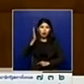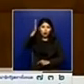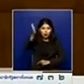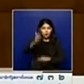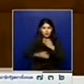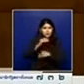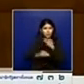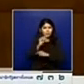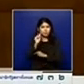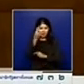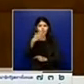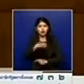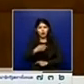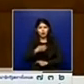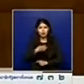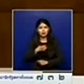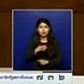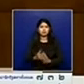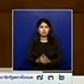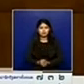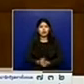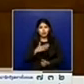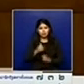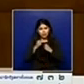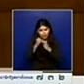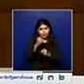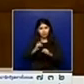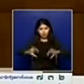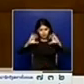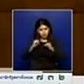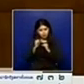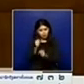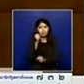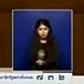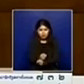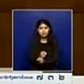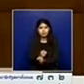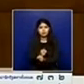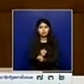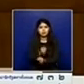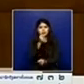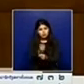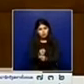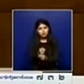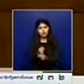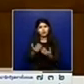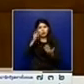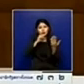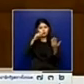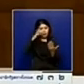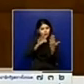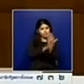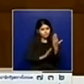ชาชนและประเทศสองเรื่องนี้เราก็พยายามดำเนินการอยู่มาอย่างต่อเนื่องนะครับเรื่องรักในร่างเหง้าของความเป็นไทยเรื่องความ